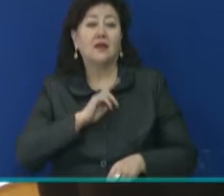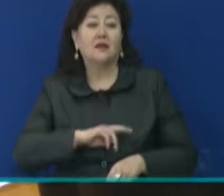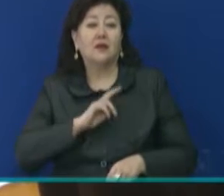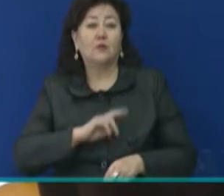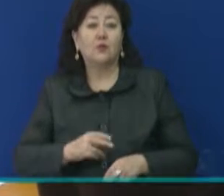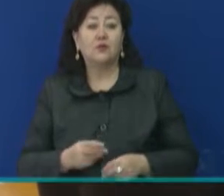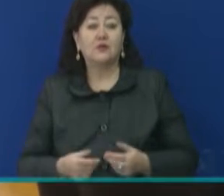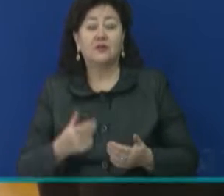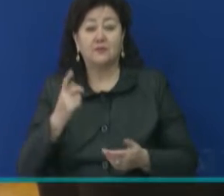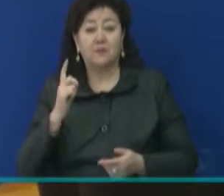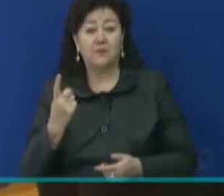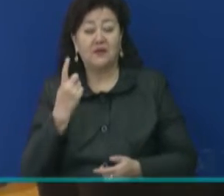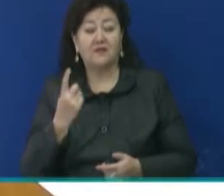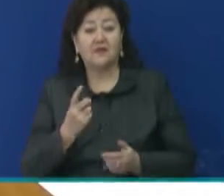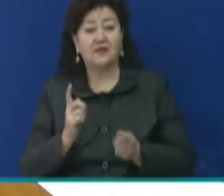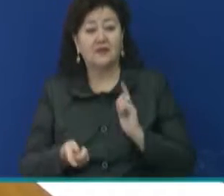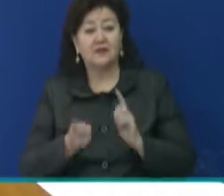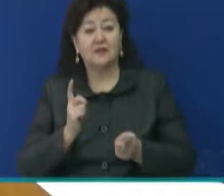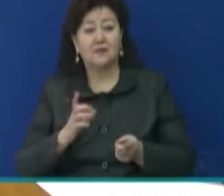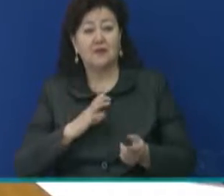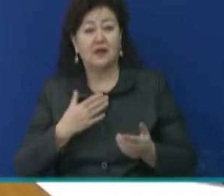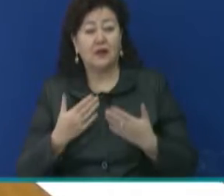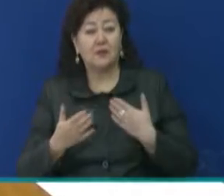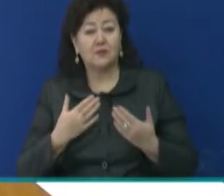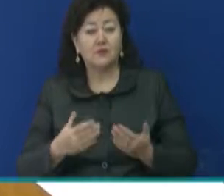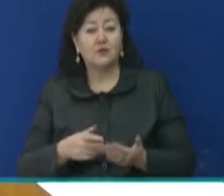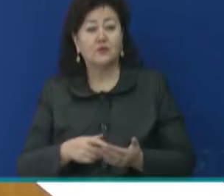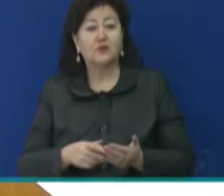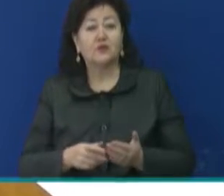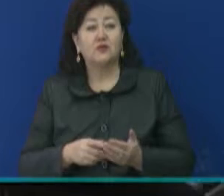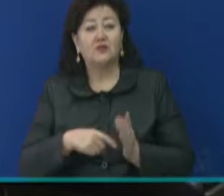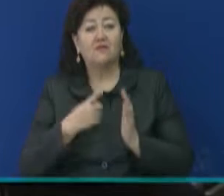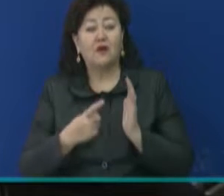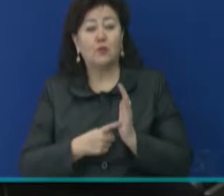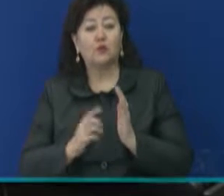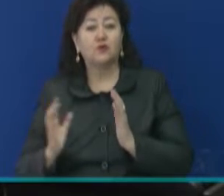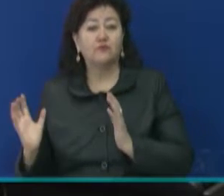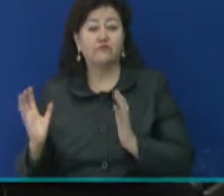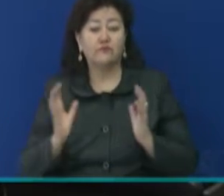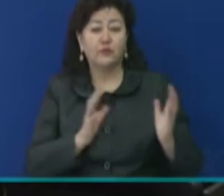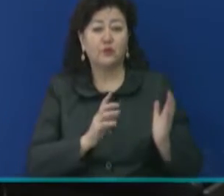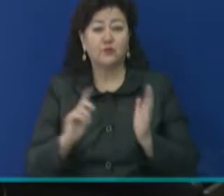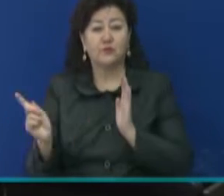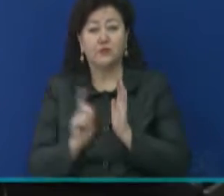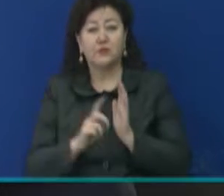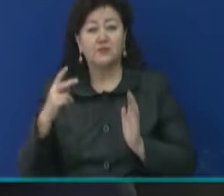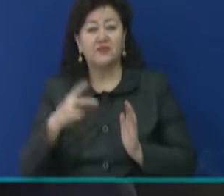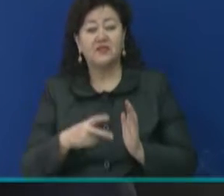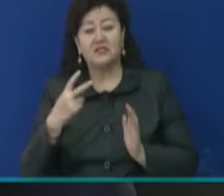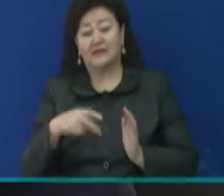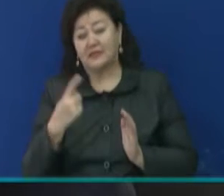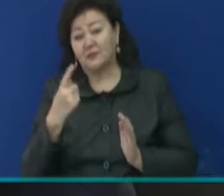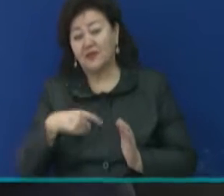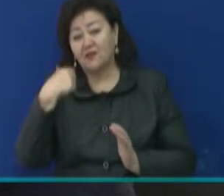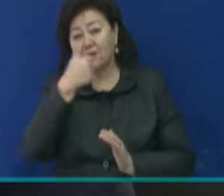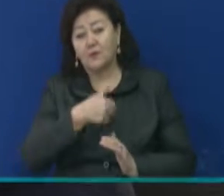первым На заседании была обсуждена проблема пассажирских перевозок как известно В 2021 году были